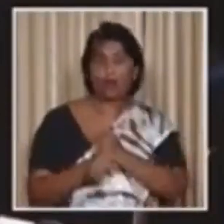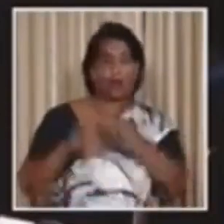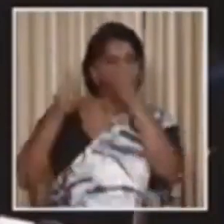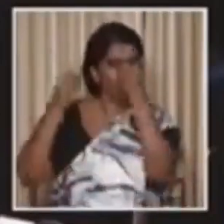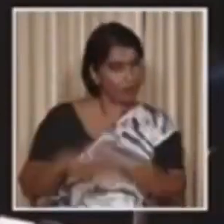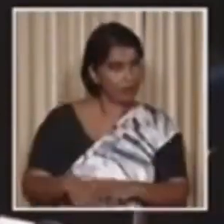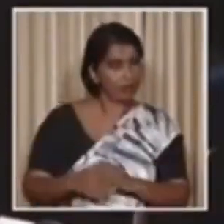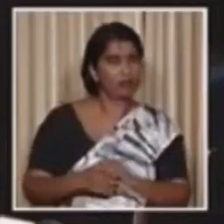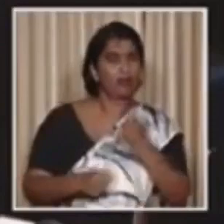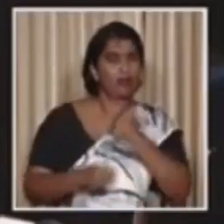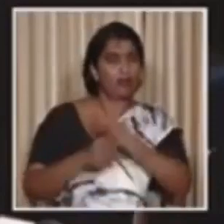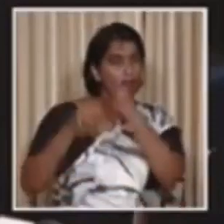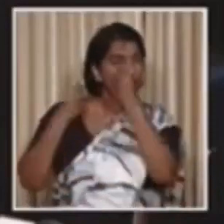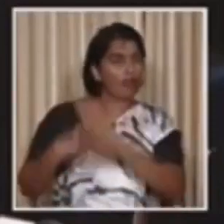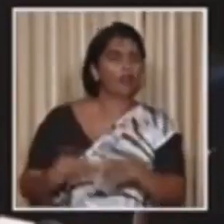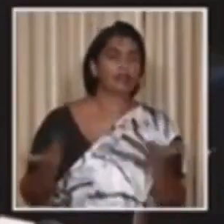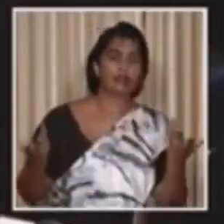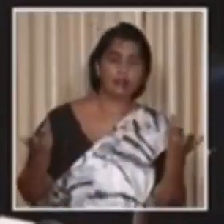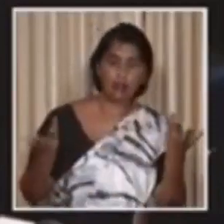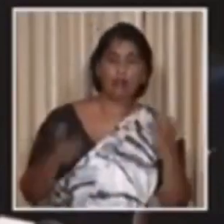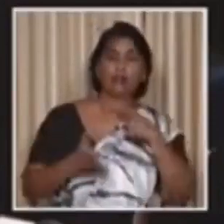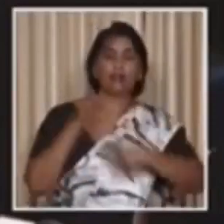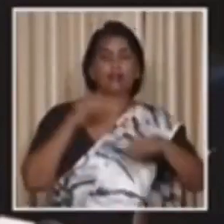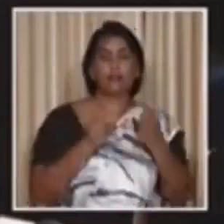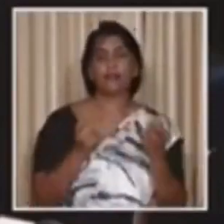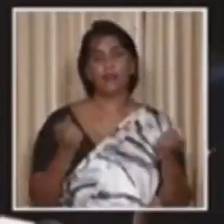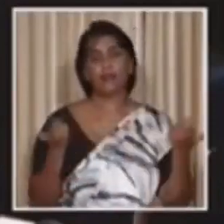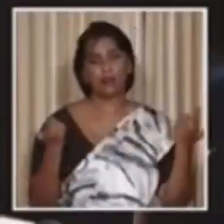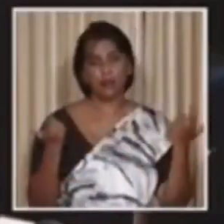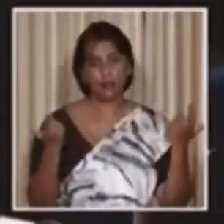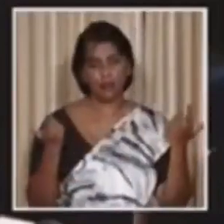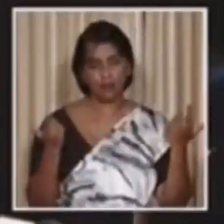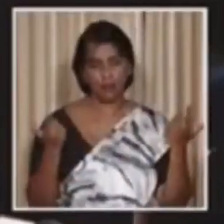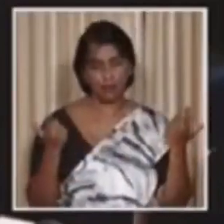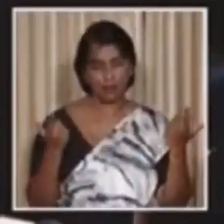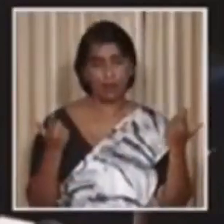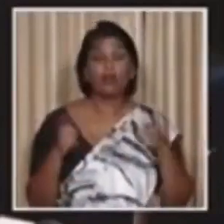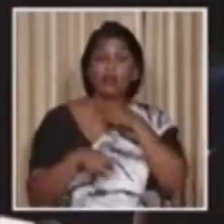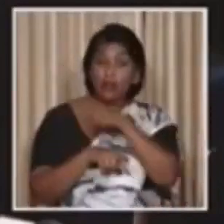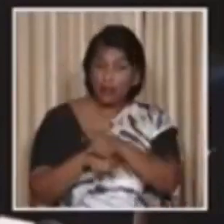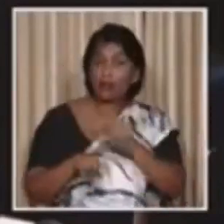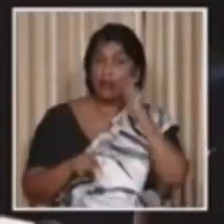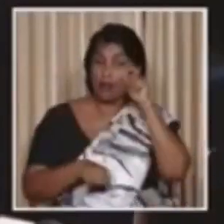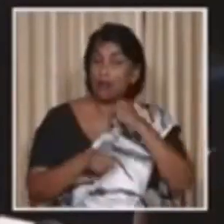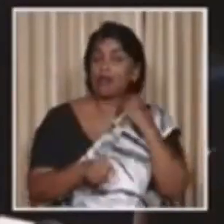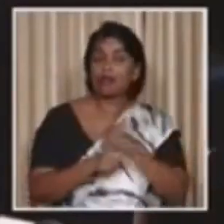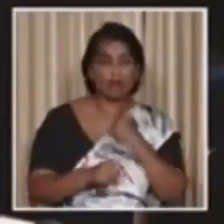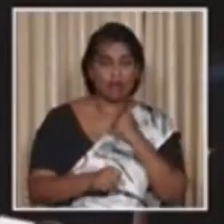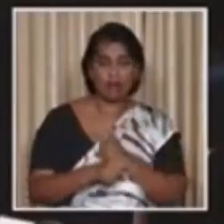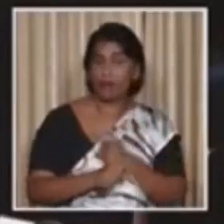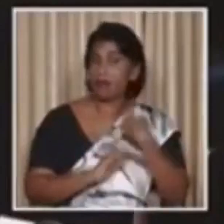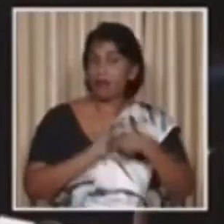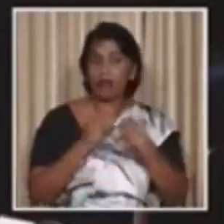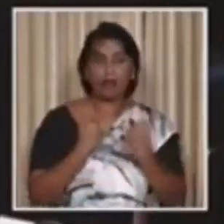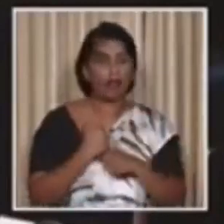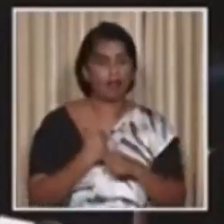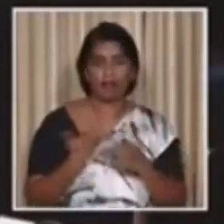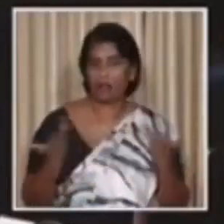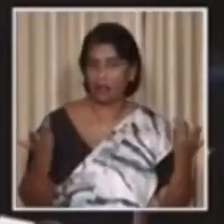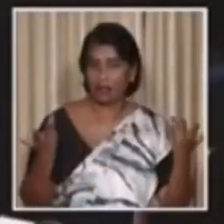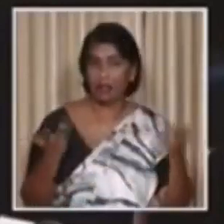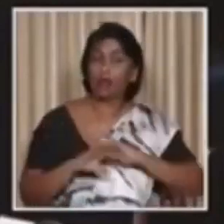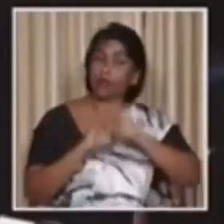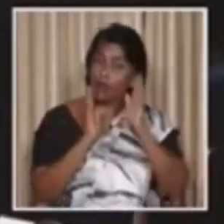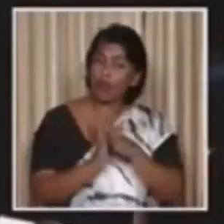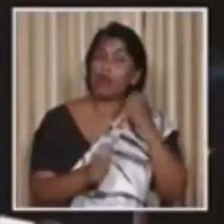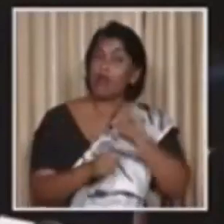වටනවා. භාණ්ඩාගාරේ වටලා කියන මොකද්ද? ඡන්ද තියන සල්ලි නේ. එන කිසි ආණ්ඩුවක් රටක් හදන්නේ. එන